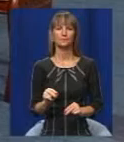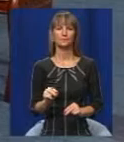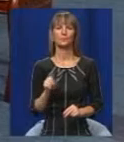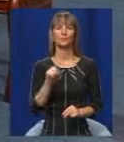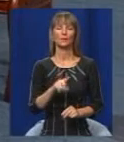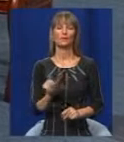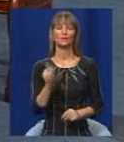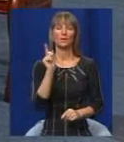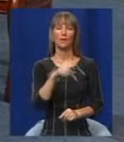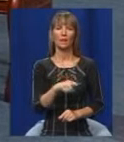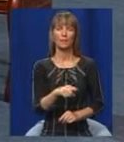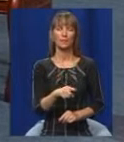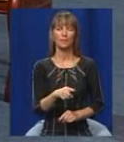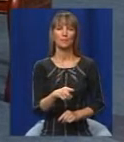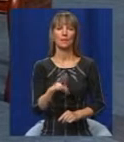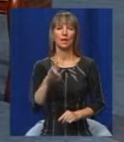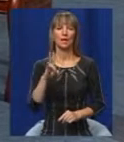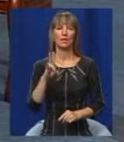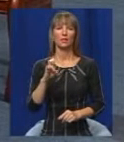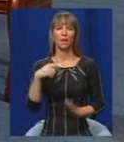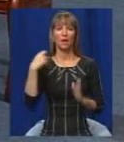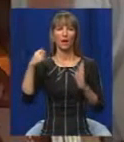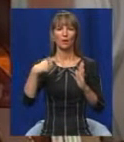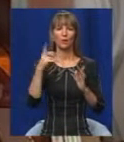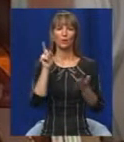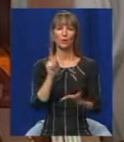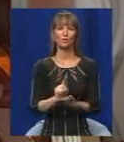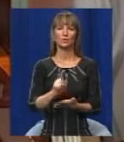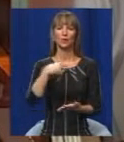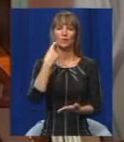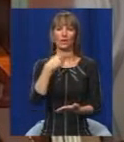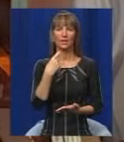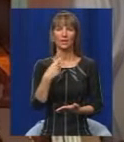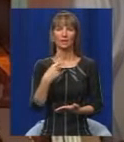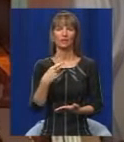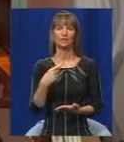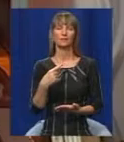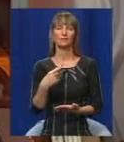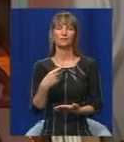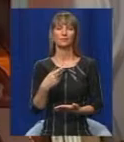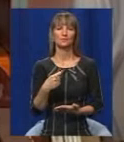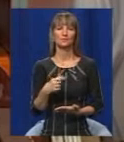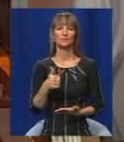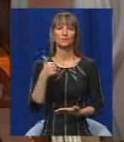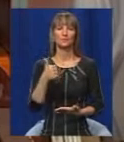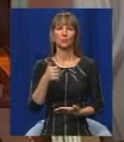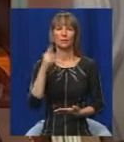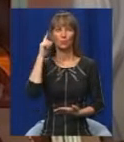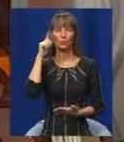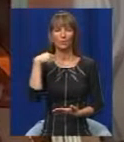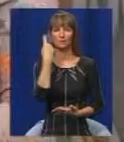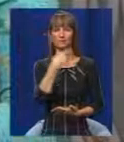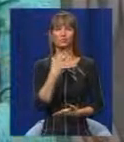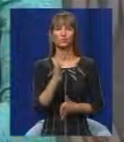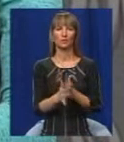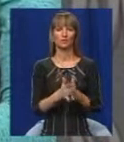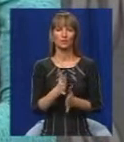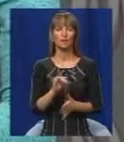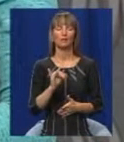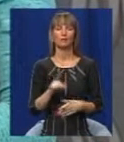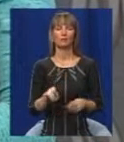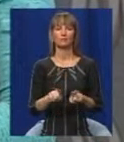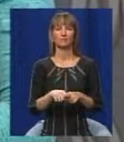тому що там он на камері говорить должен, ну, хорошо владеть жестами і так далі.